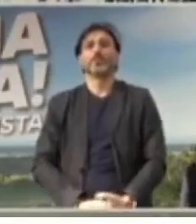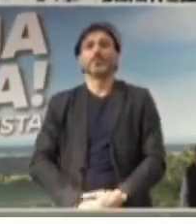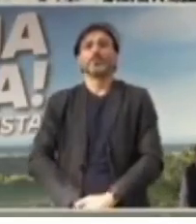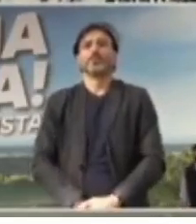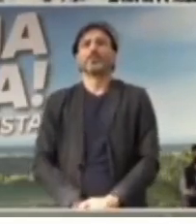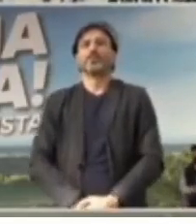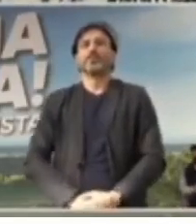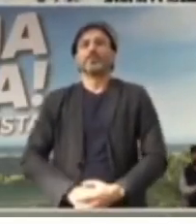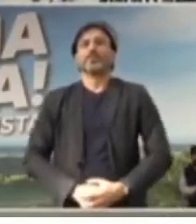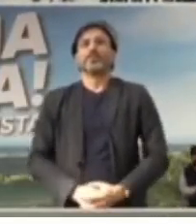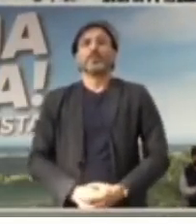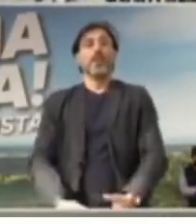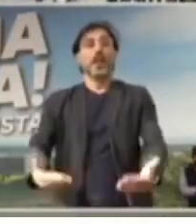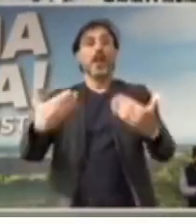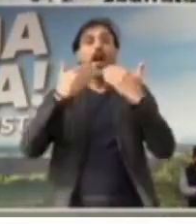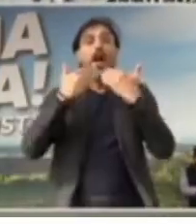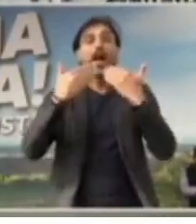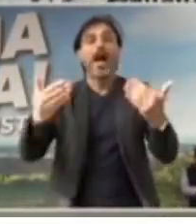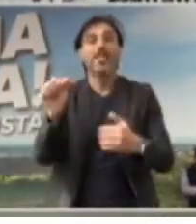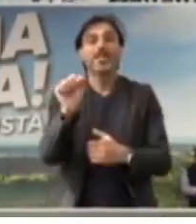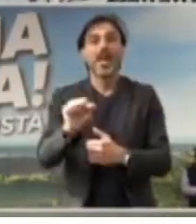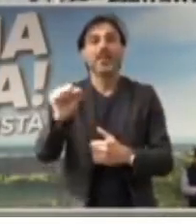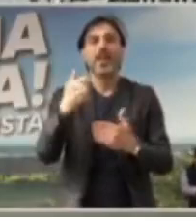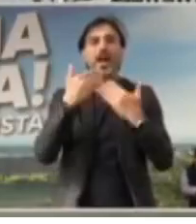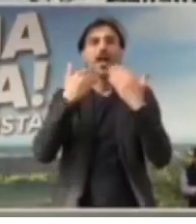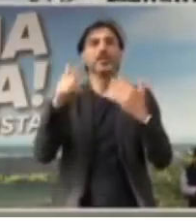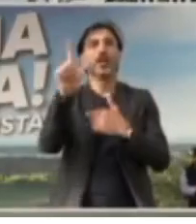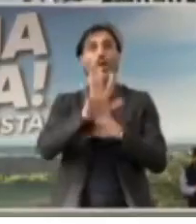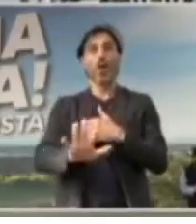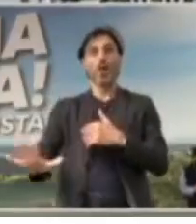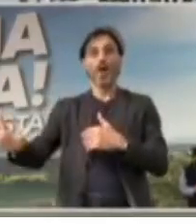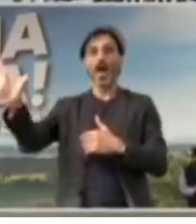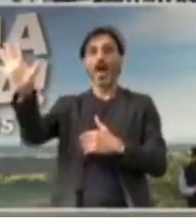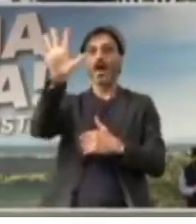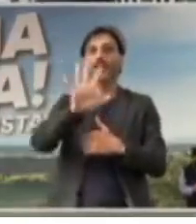Grazie ad Attilio. Dalla Lombardia passiamo...